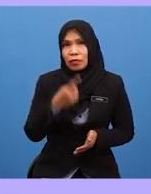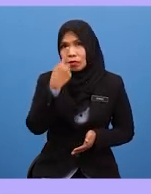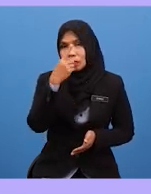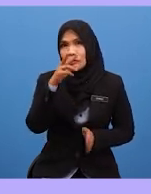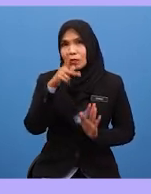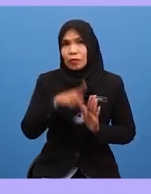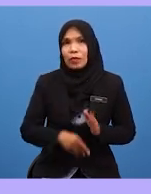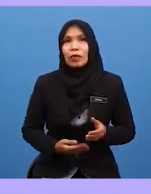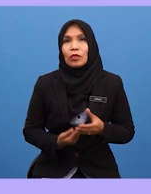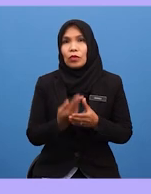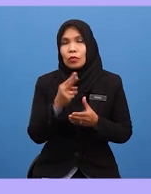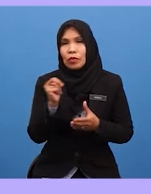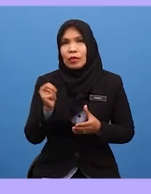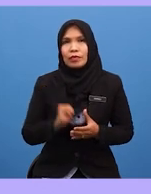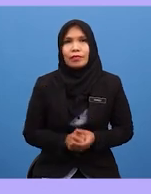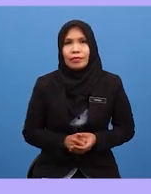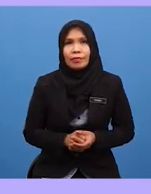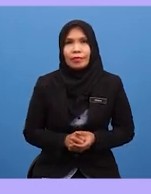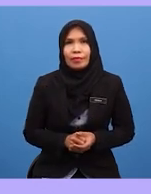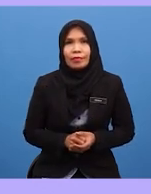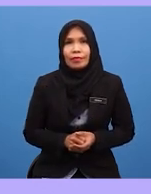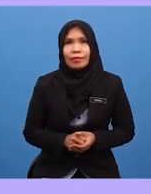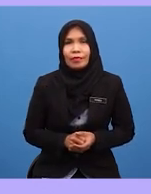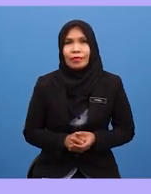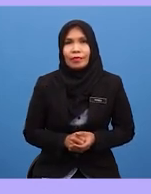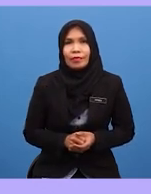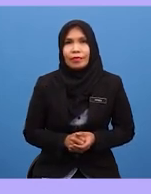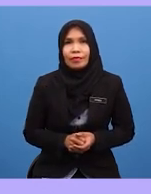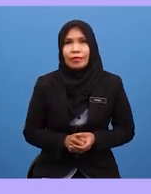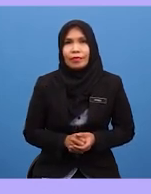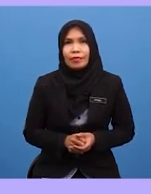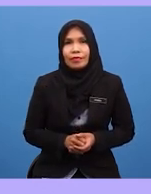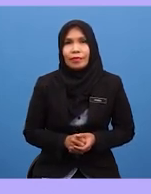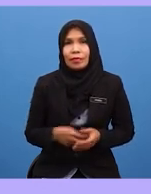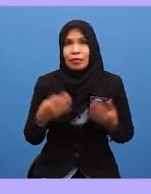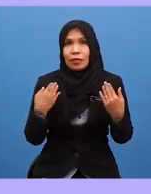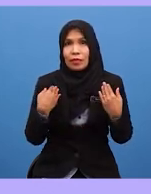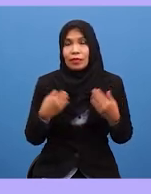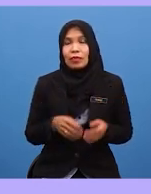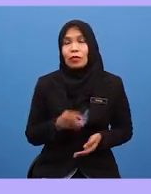pertumbuhan. Proses mitosis atau proses meiosis?